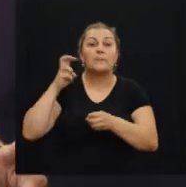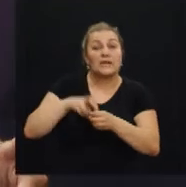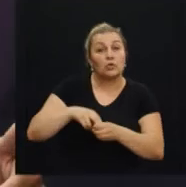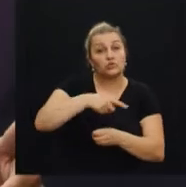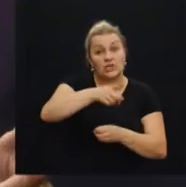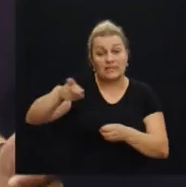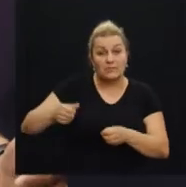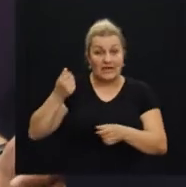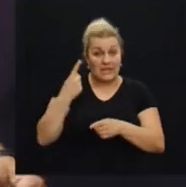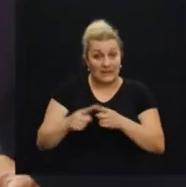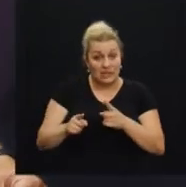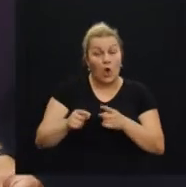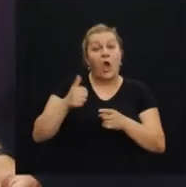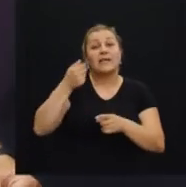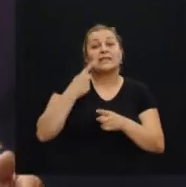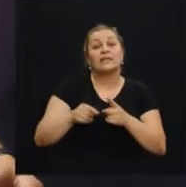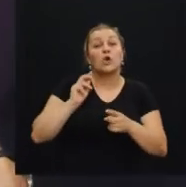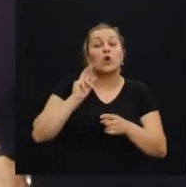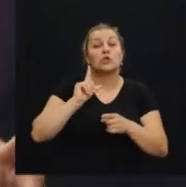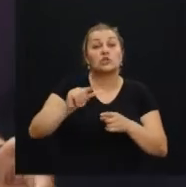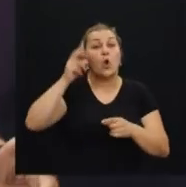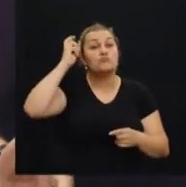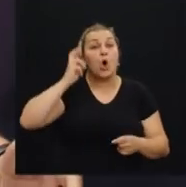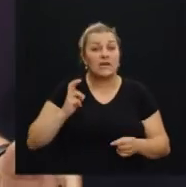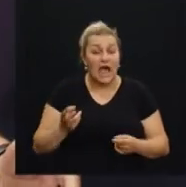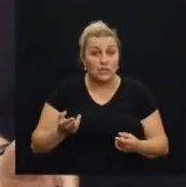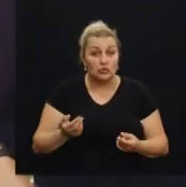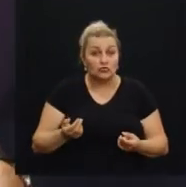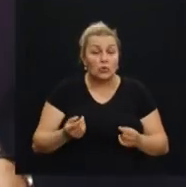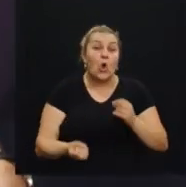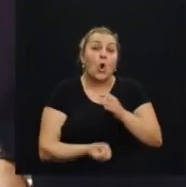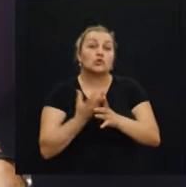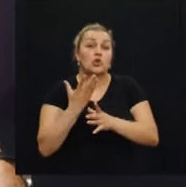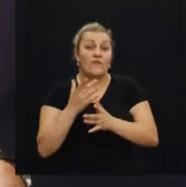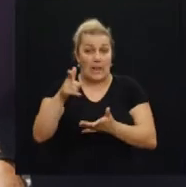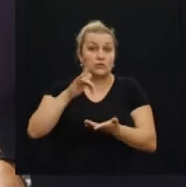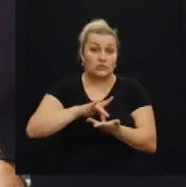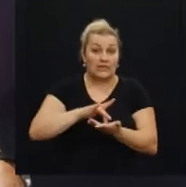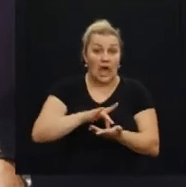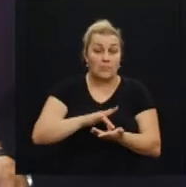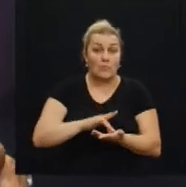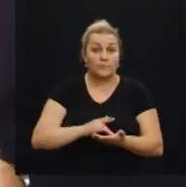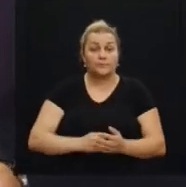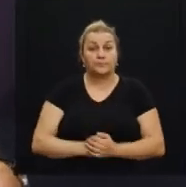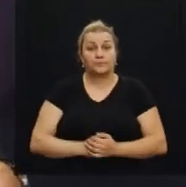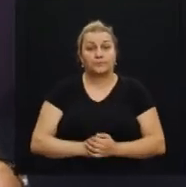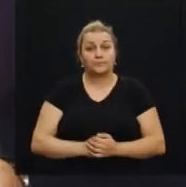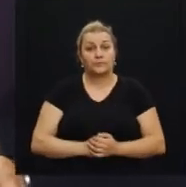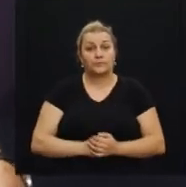njima. Jedan dio je išao u Mornaricu. U stvari osnovali se u Mornaricu. Mornarički